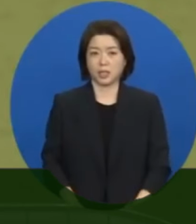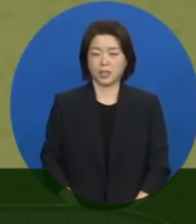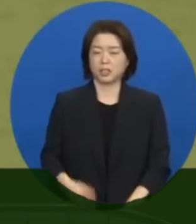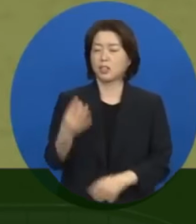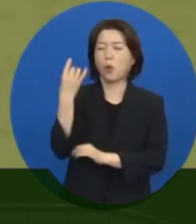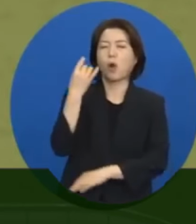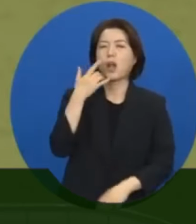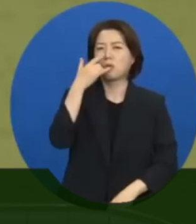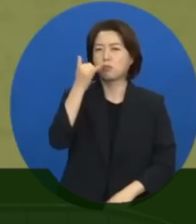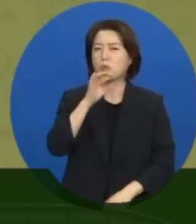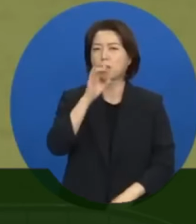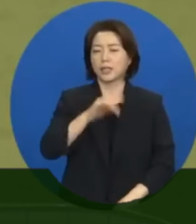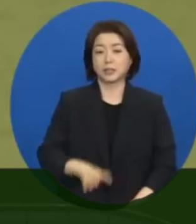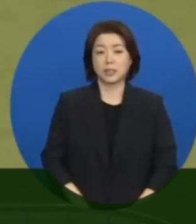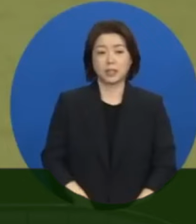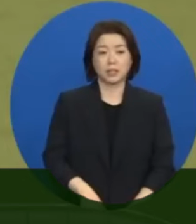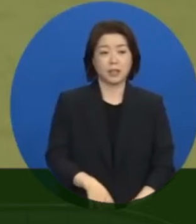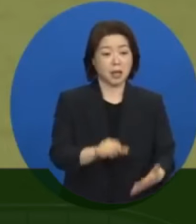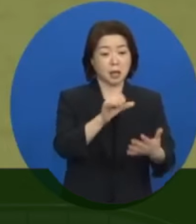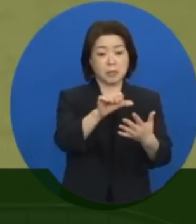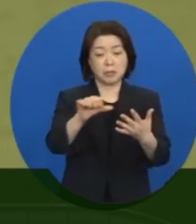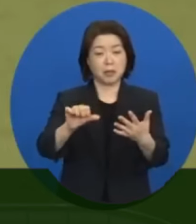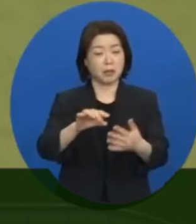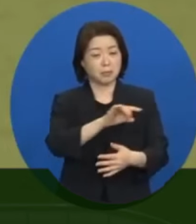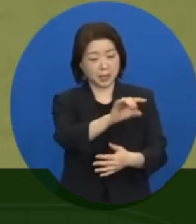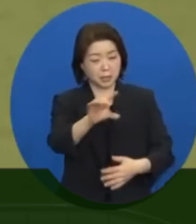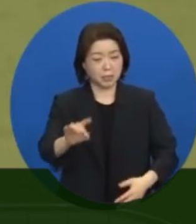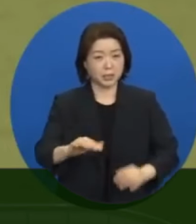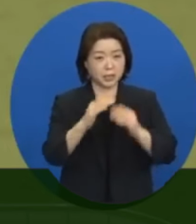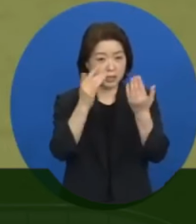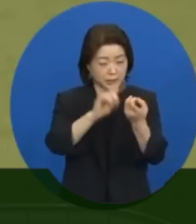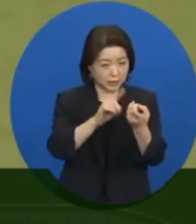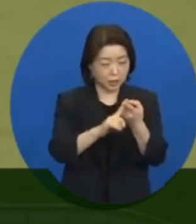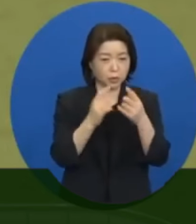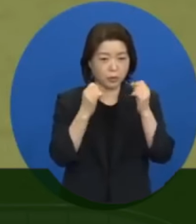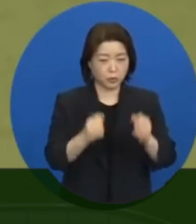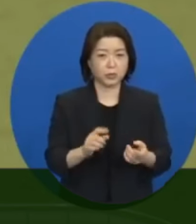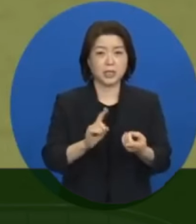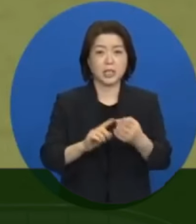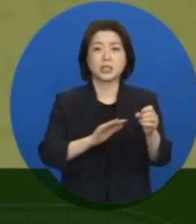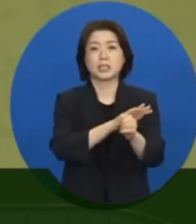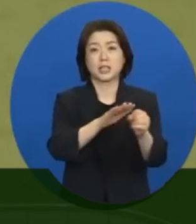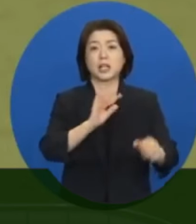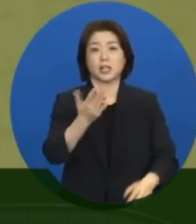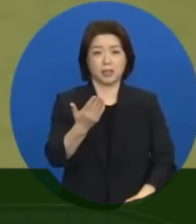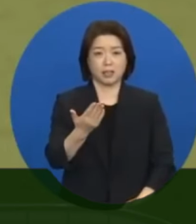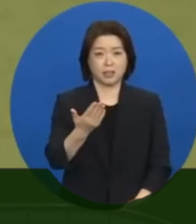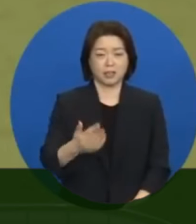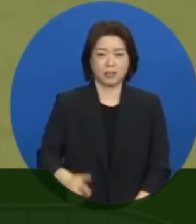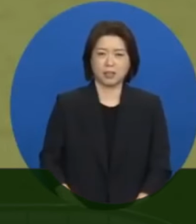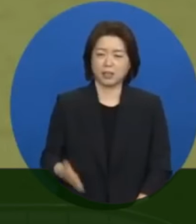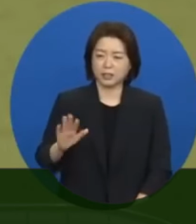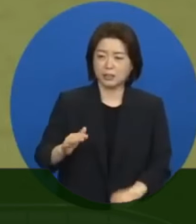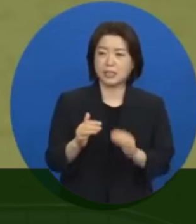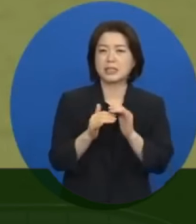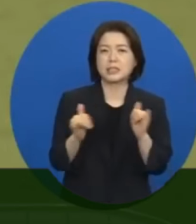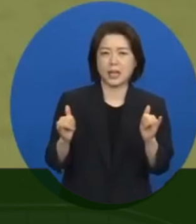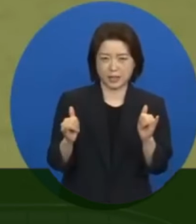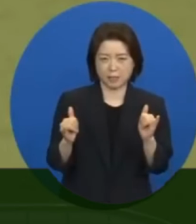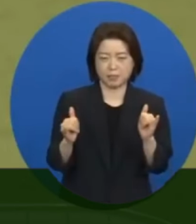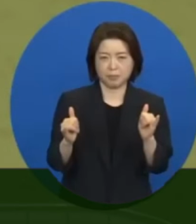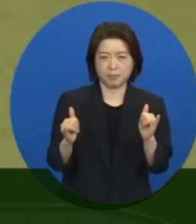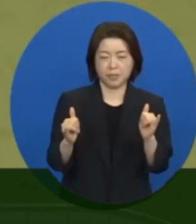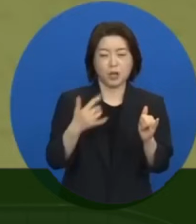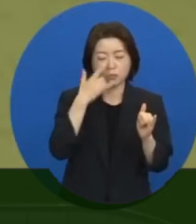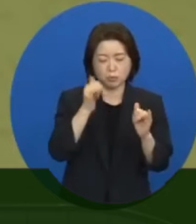되잖아요 자녀를 있는 그대로 그냥 존재 자체로 사랑하는 것이 원래 부모님의 사랑이죠 근데 사람인지라 부모님에게도 이런